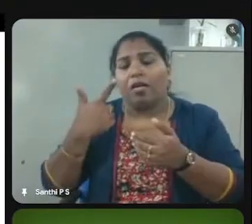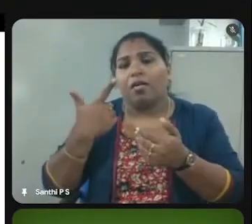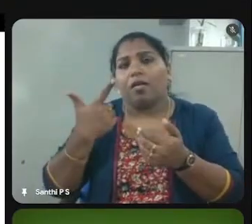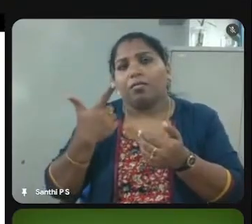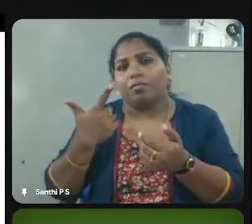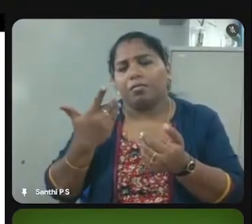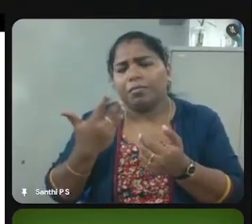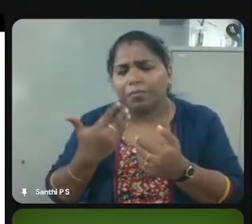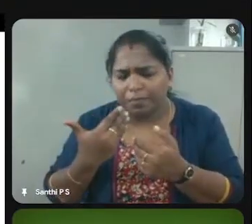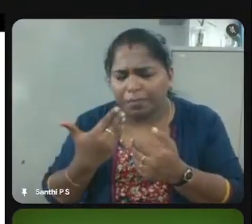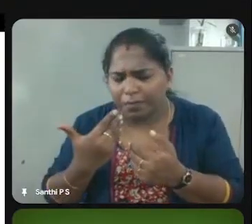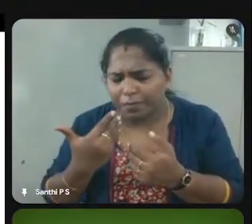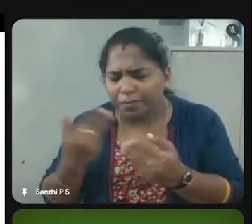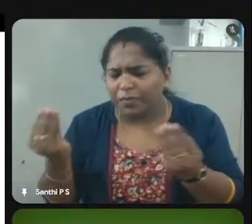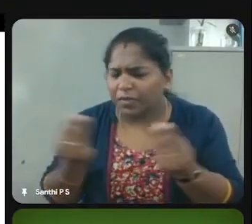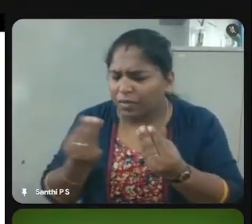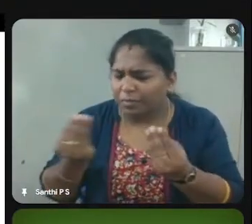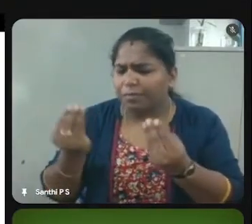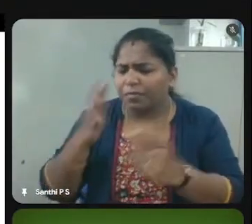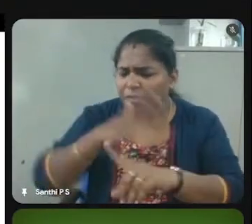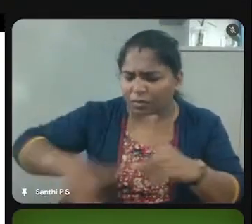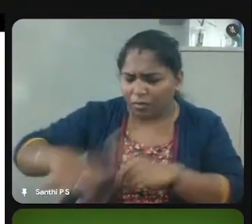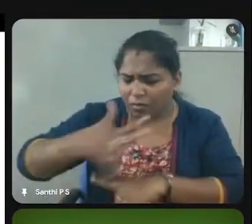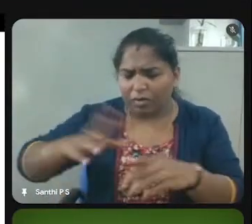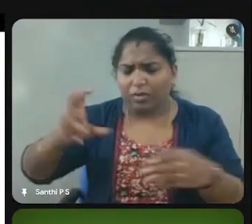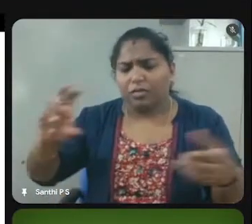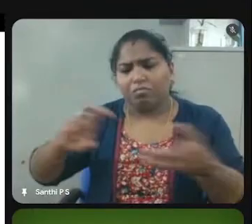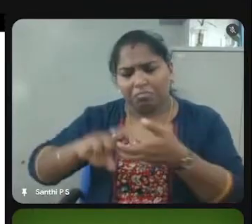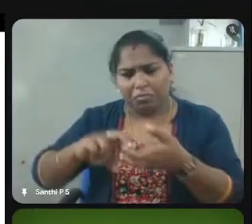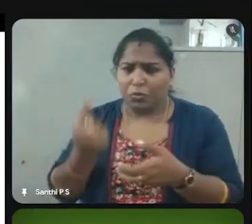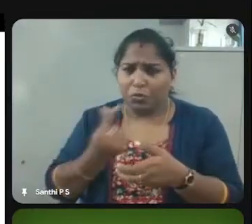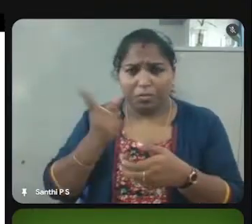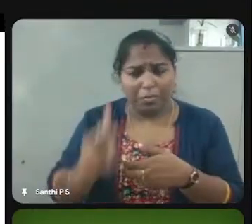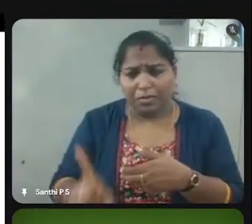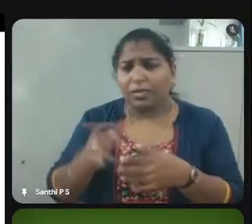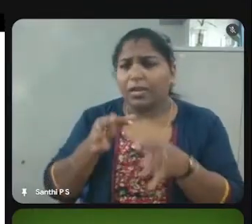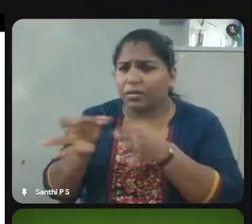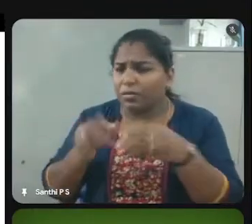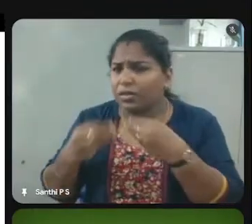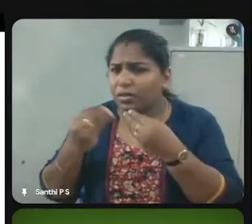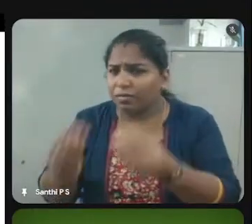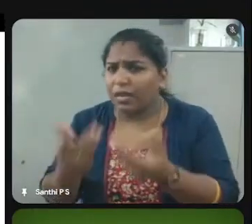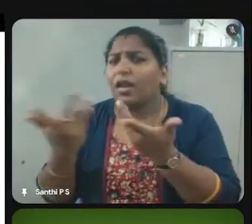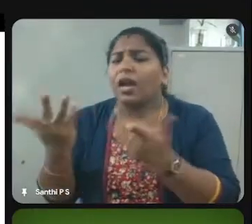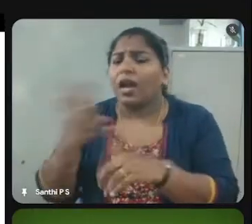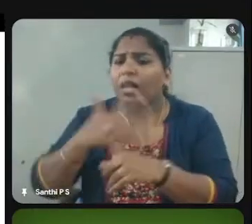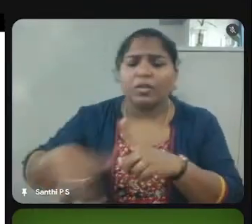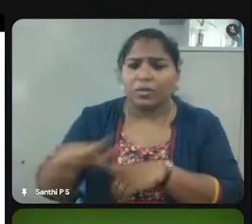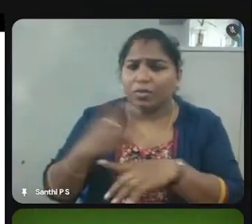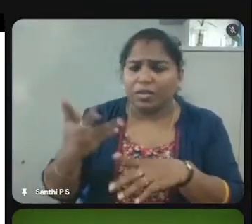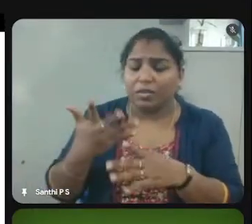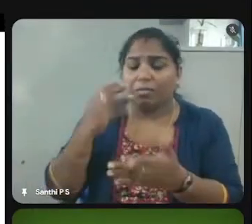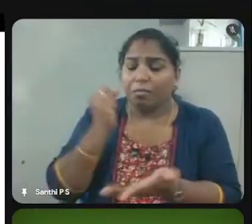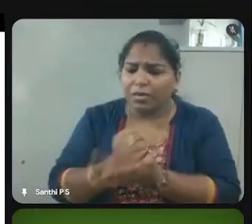അതൊക്കെ മനസ്സിലായി. ഇത് ചില സാഹചര്യങ്ങളിൽ പോകുമ്പോൾ ഞാൻ ഇടേണ്ടത് തന്നെയാണെന്നുള്ളത്. അപ്പൊ ഏത് സാഹചര്യത്തിലാണ് എനിക്ക്